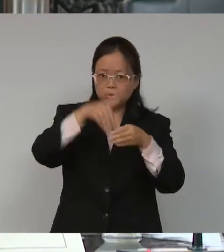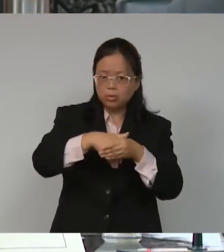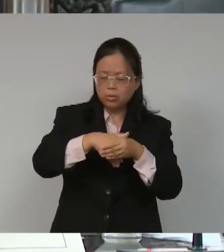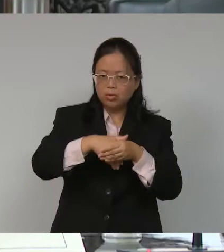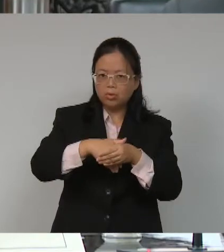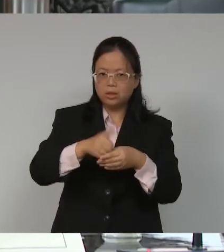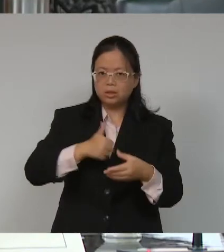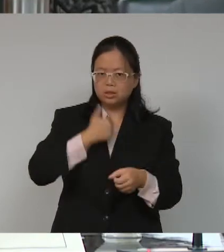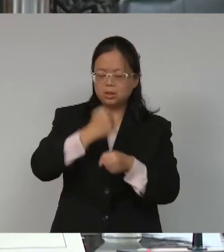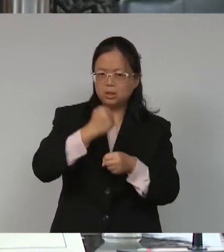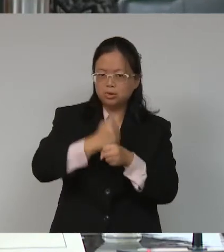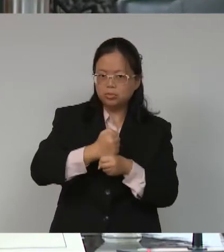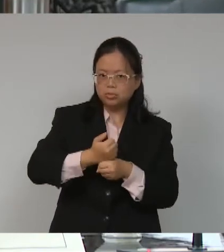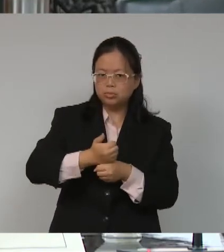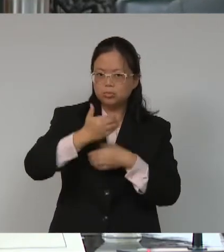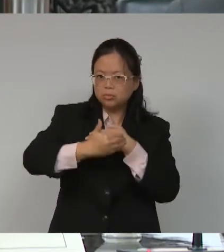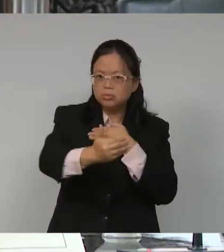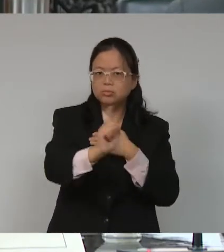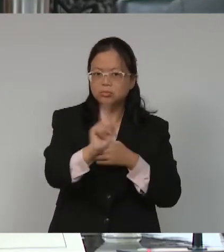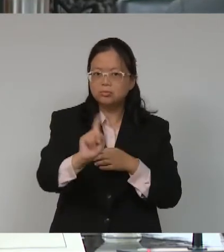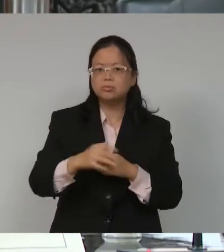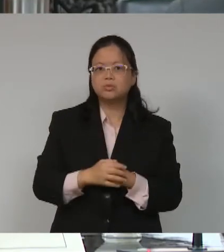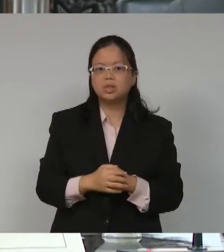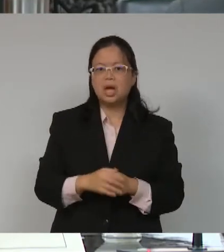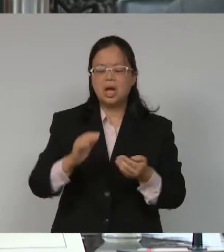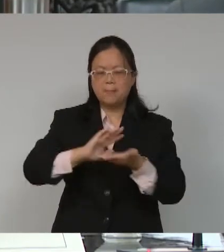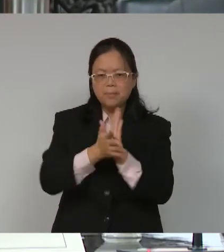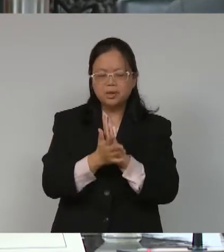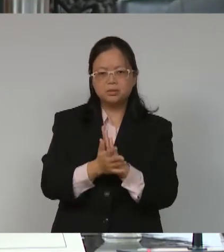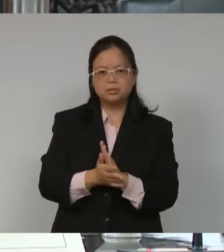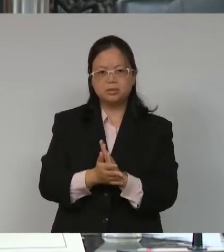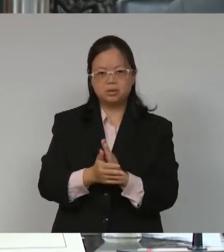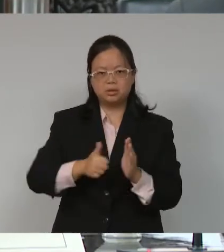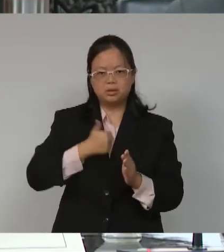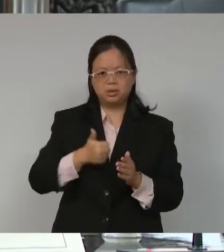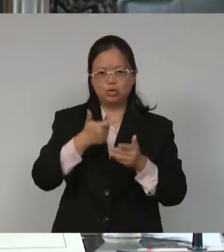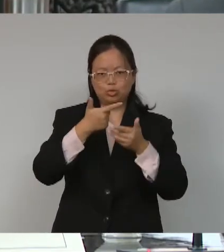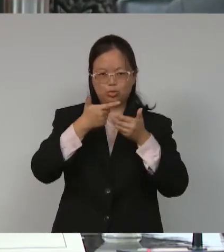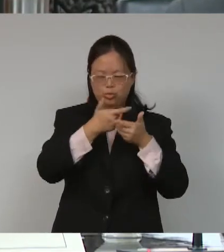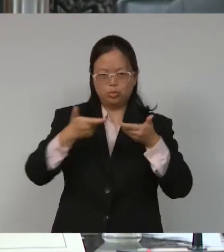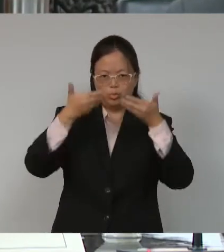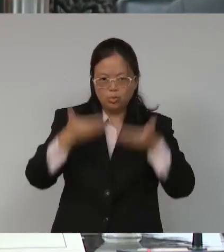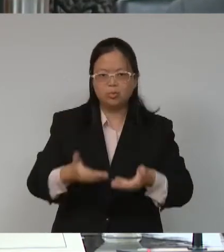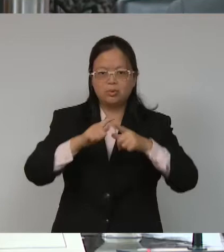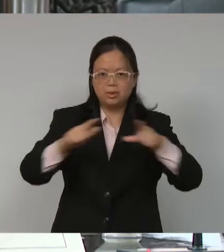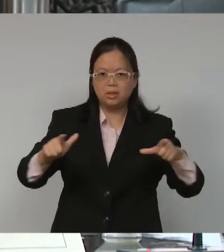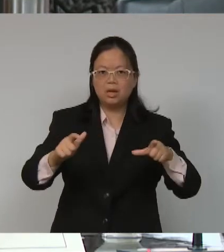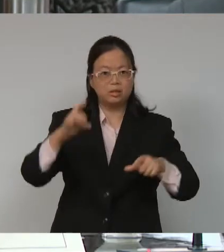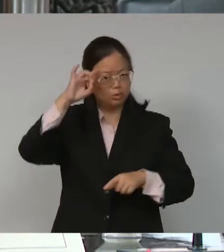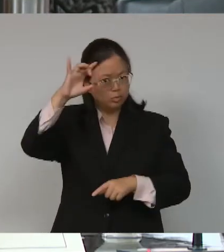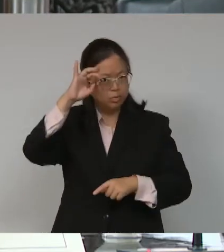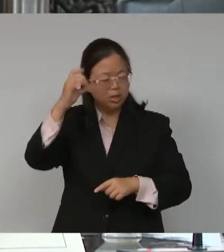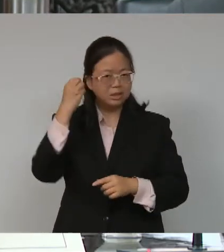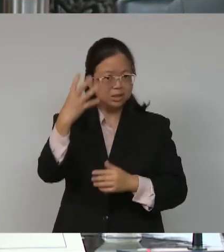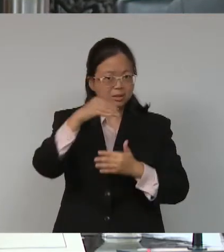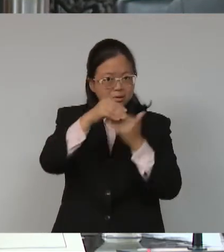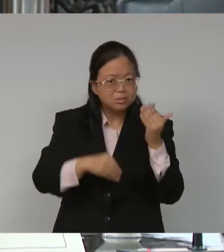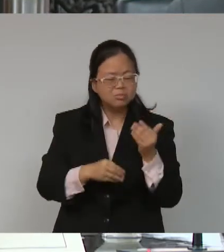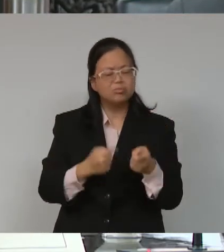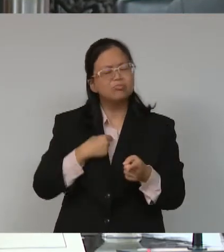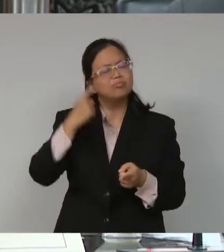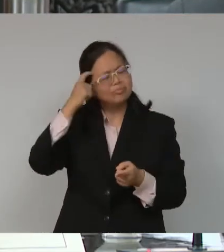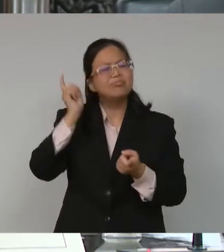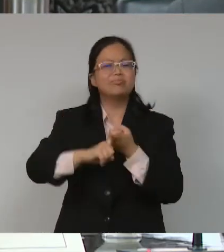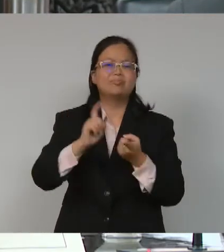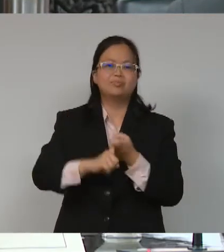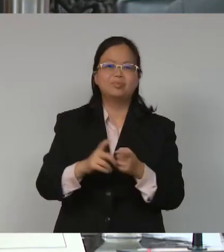重大政策的创制，我认为它也是正确，所以有没有掉到这个第二条的规范里面呢？我觉得